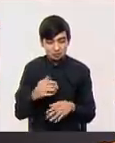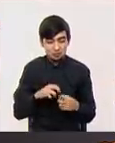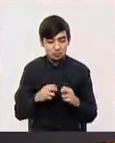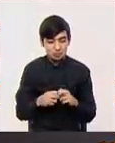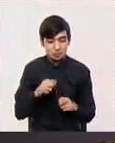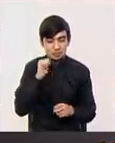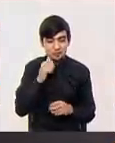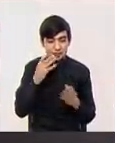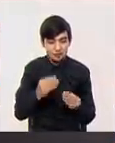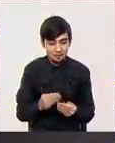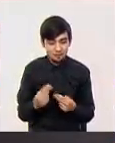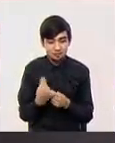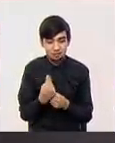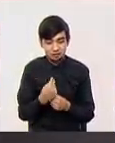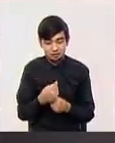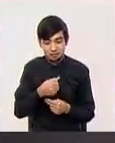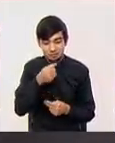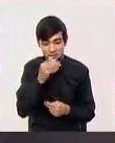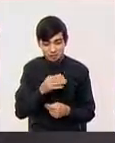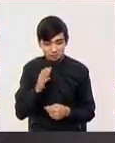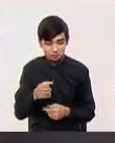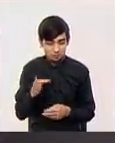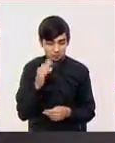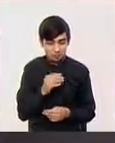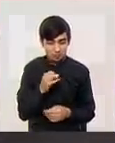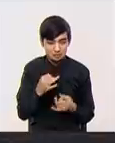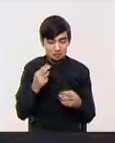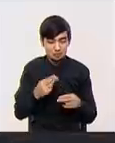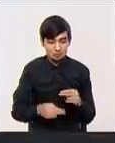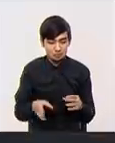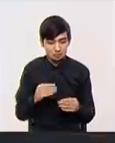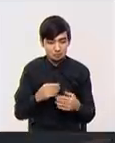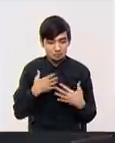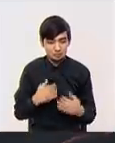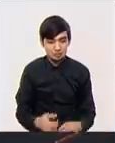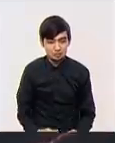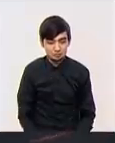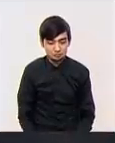Ертеңгі күні емге көнбей қоймаса болды. Бүгінге айтпағым осы, аман болыңыздар.